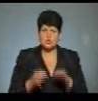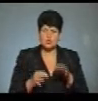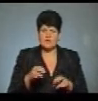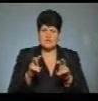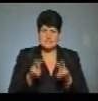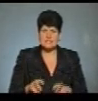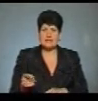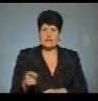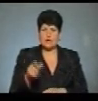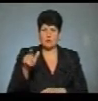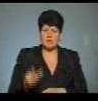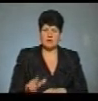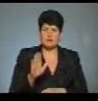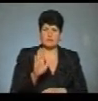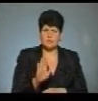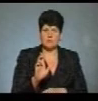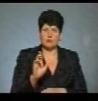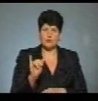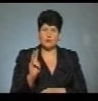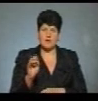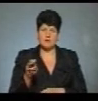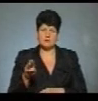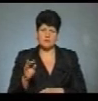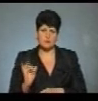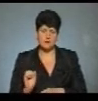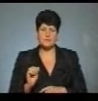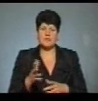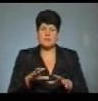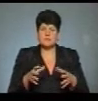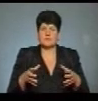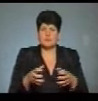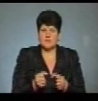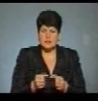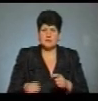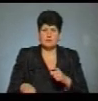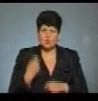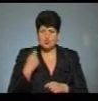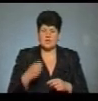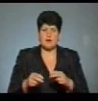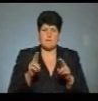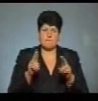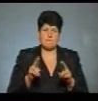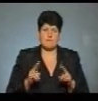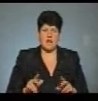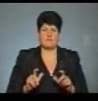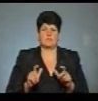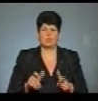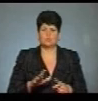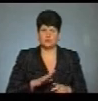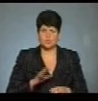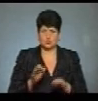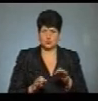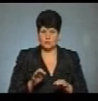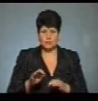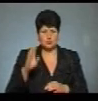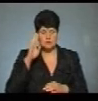справі тернополянина Володимира Букатки, якого поліцейські затримали за порушення правил карантину, відбулося в Тернопільському міськрайонному суді. Чоловік